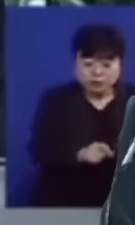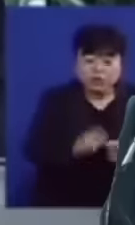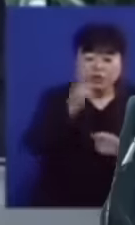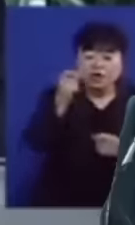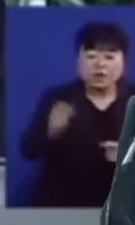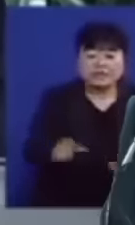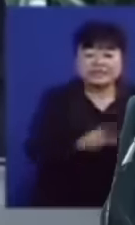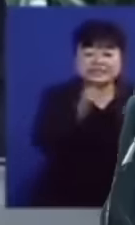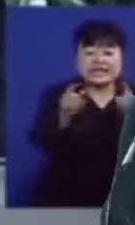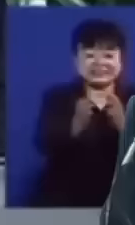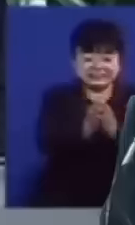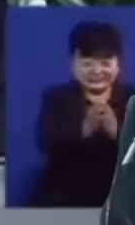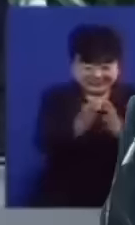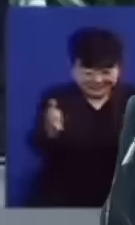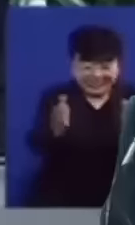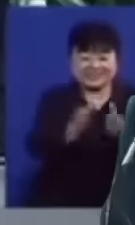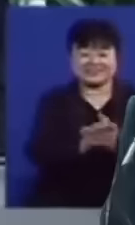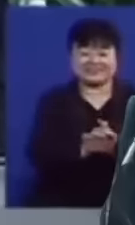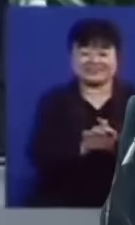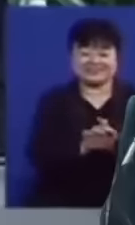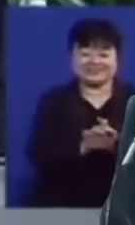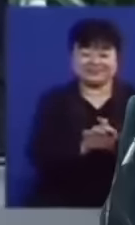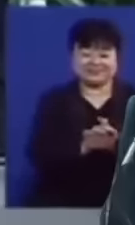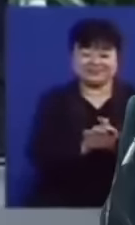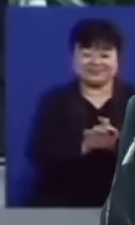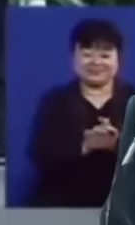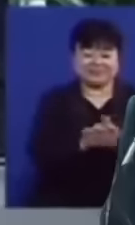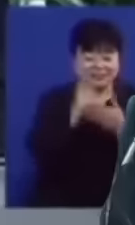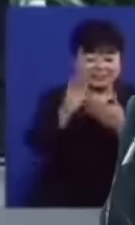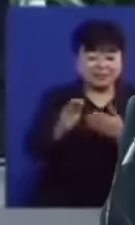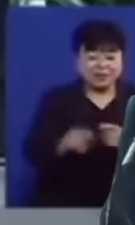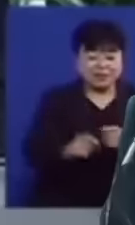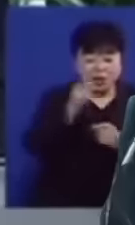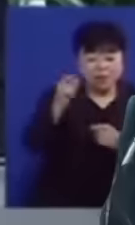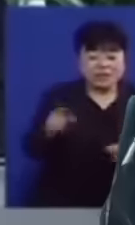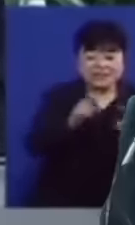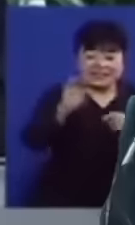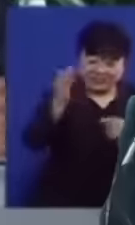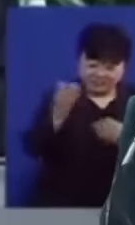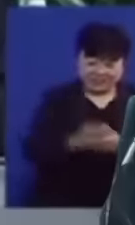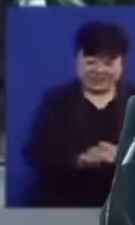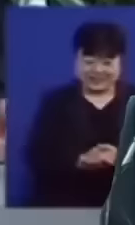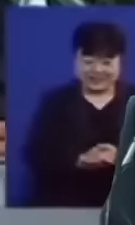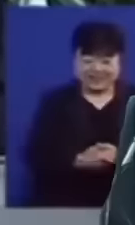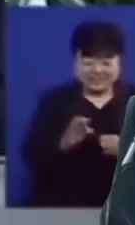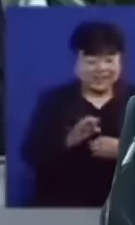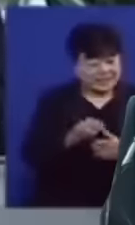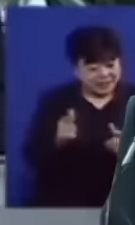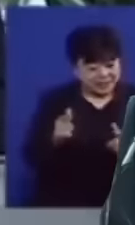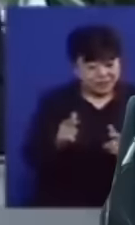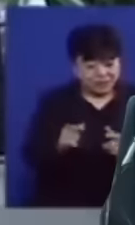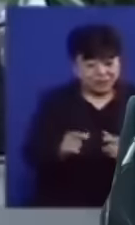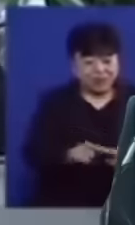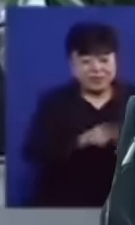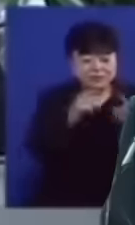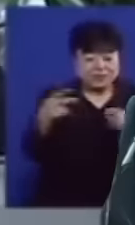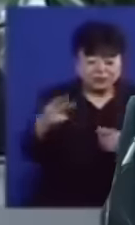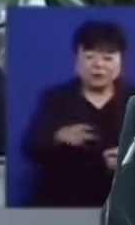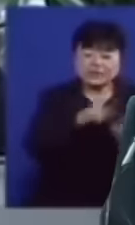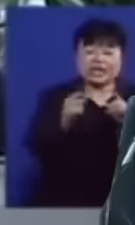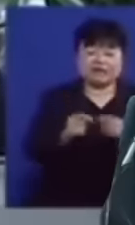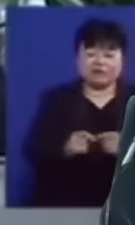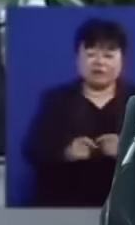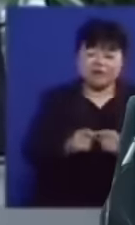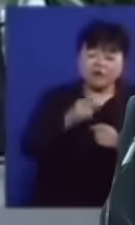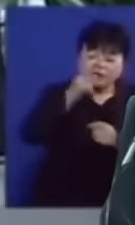영원히 사는 시작인 것입니다. 그 다음에는 영원히 사는 것입니다. 잠시 사는 것이 아니라 살고 또 살고